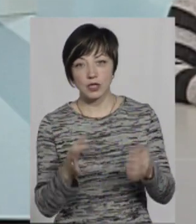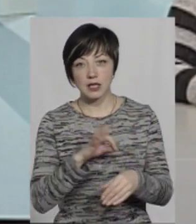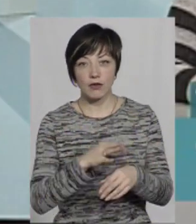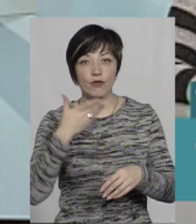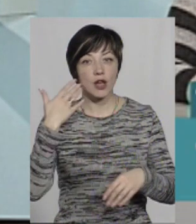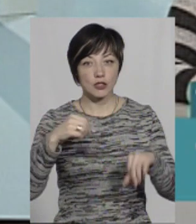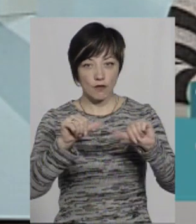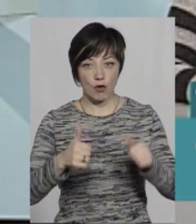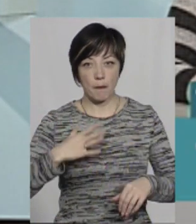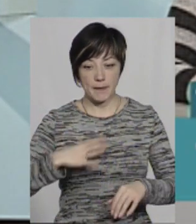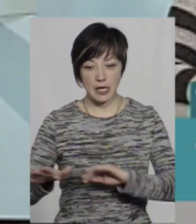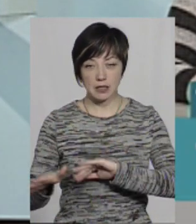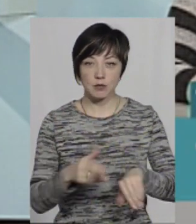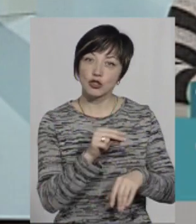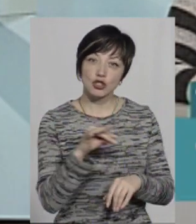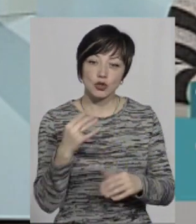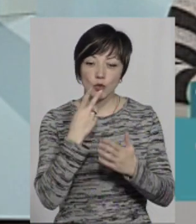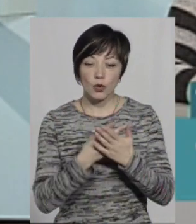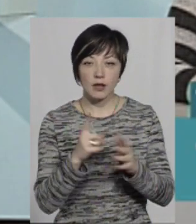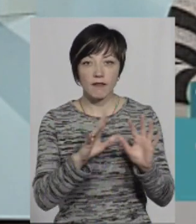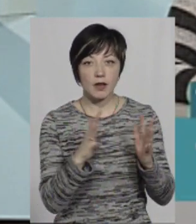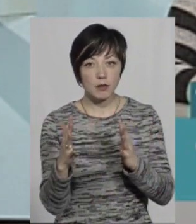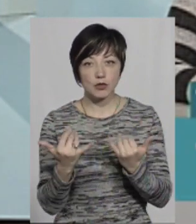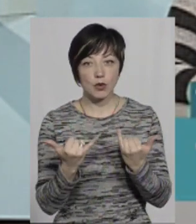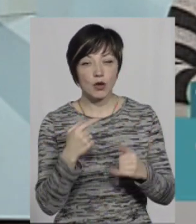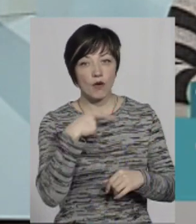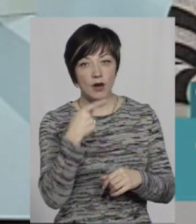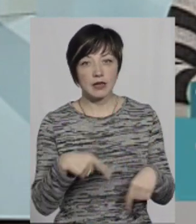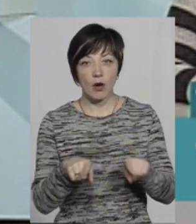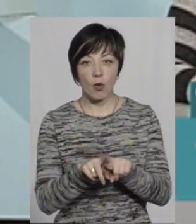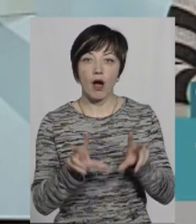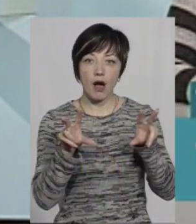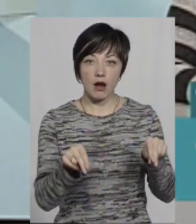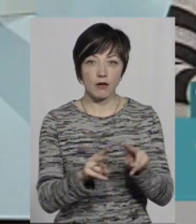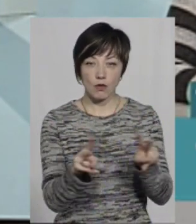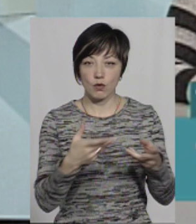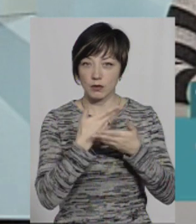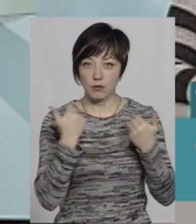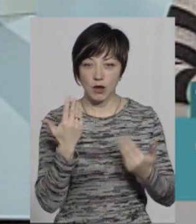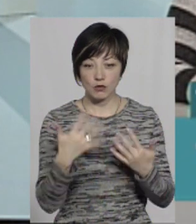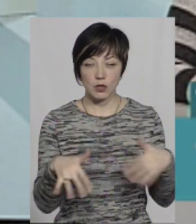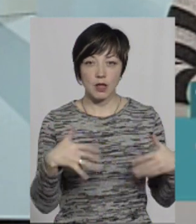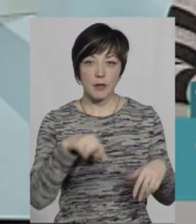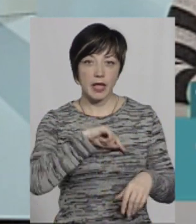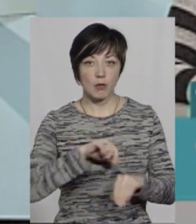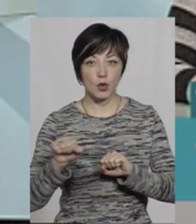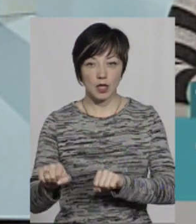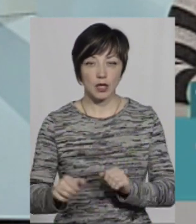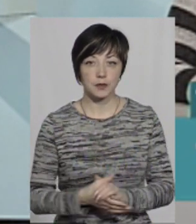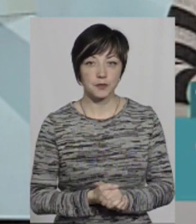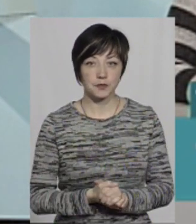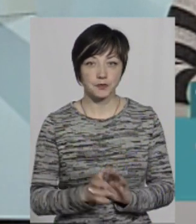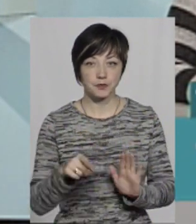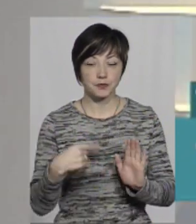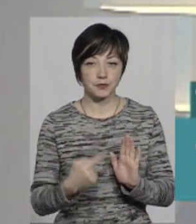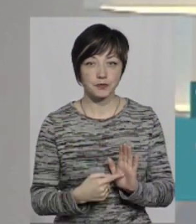то в легшій формі перенесемо. Чи з огляду на той випадок, який ми щойно говорили, що такої гарантії ні в кого немає, якщо послаблений імунітет? Ну,